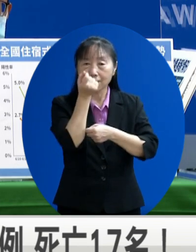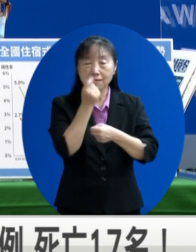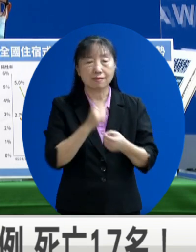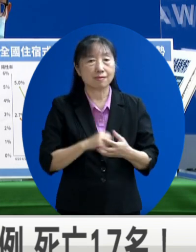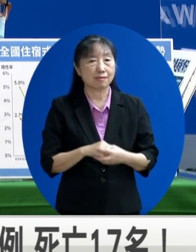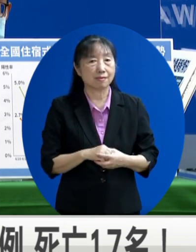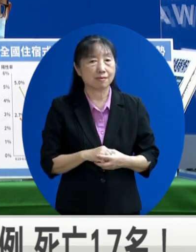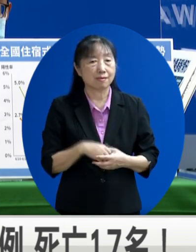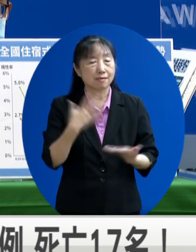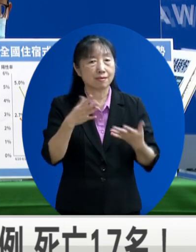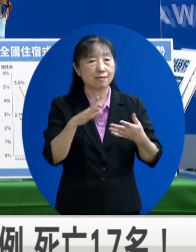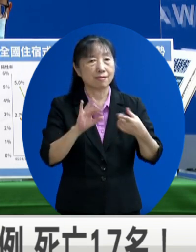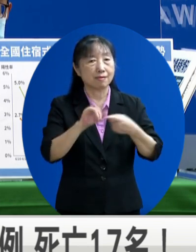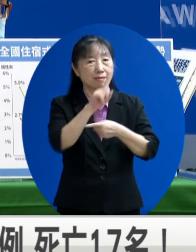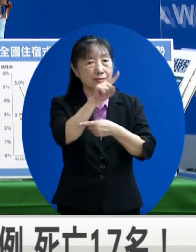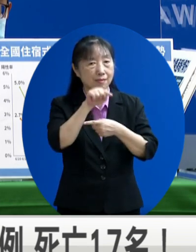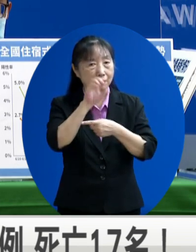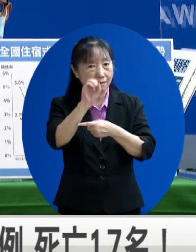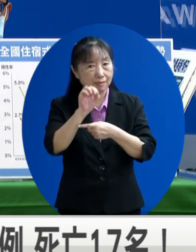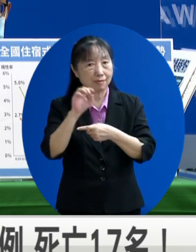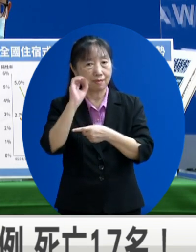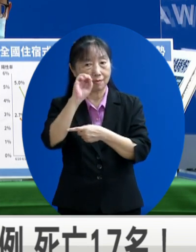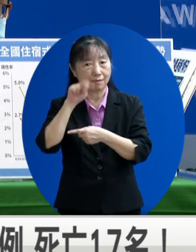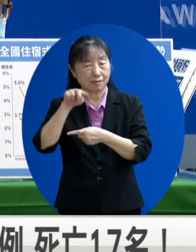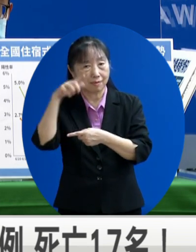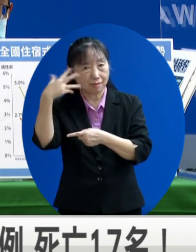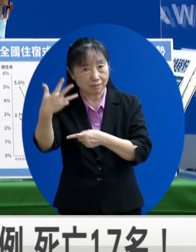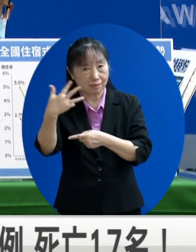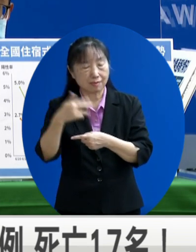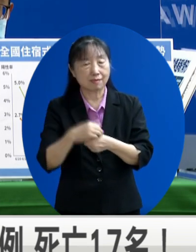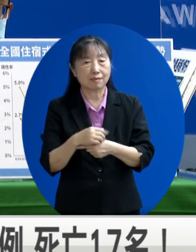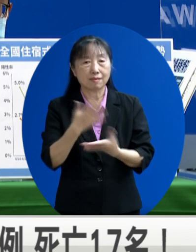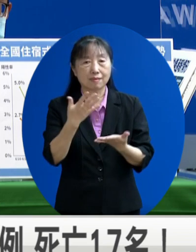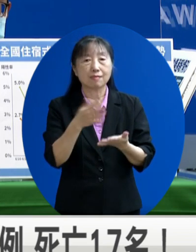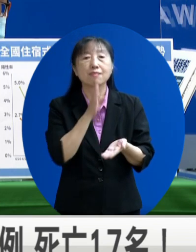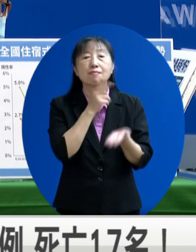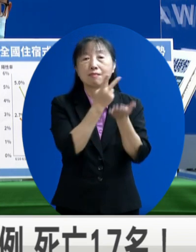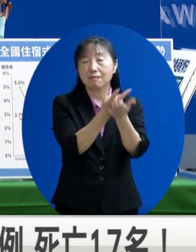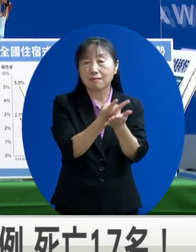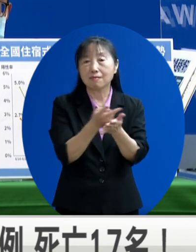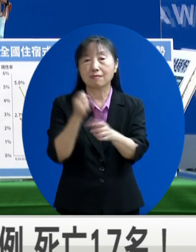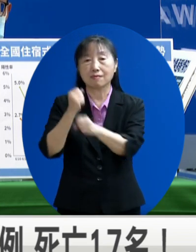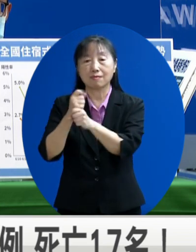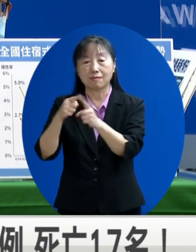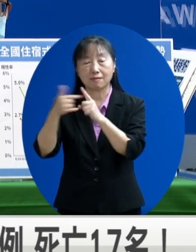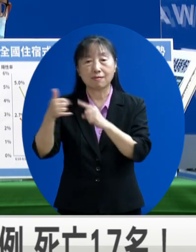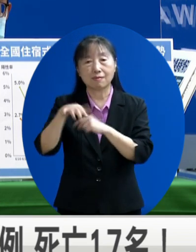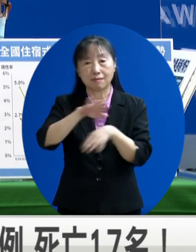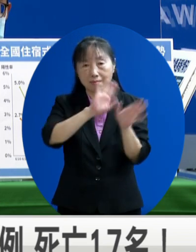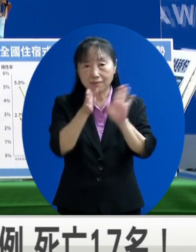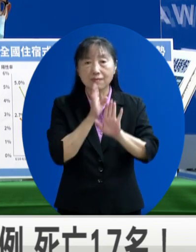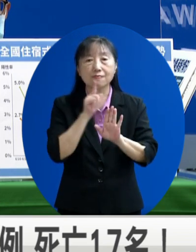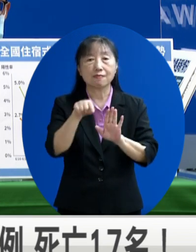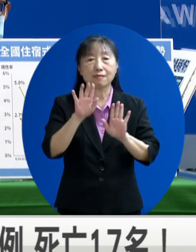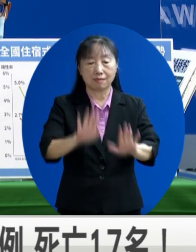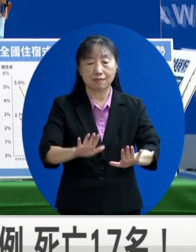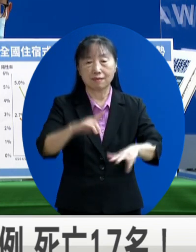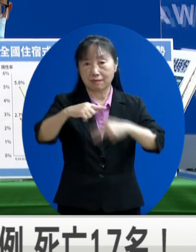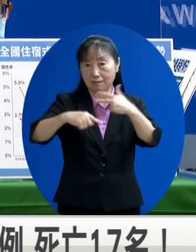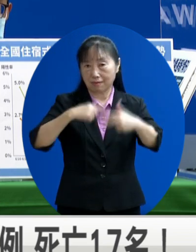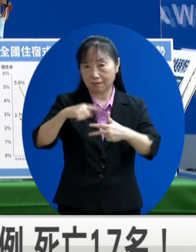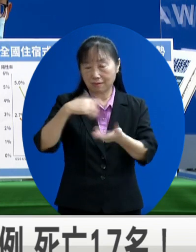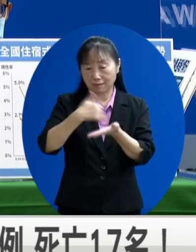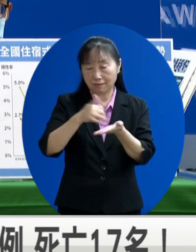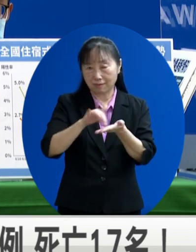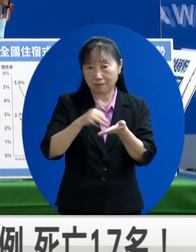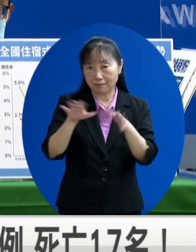到1.0跟0.8%，这个是分别是住民跟工作人员的部分，不过在这一周公布的统计